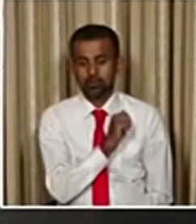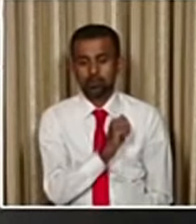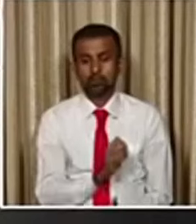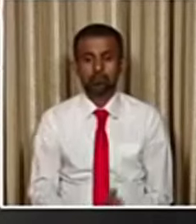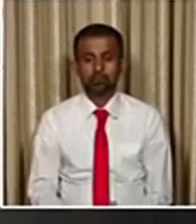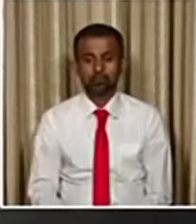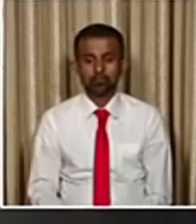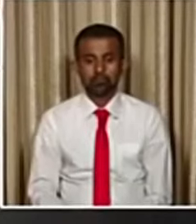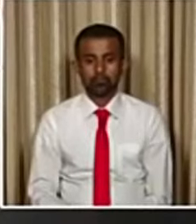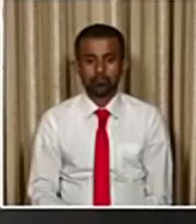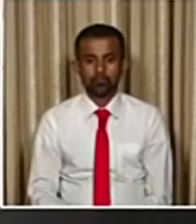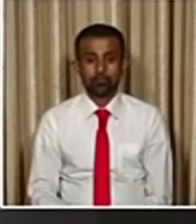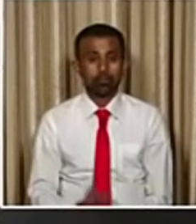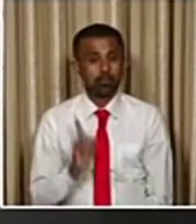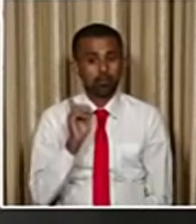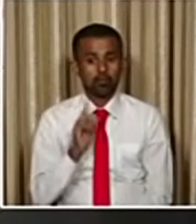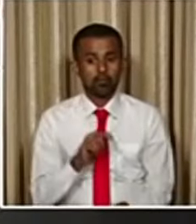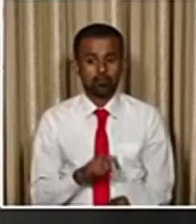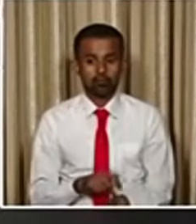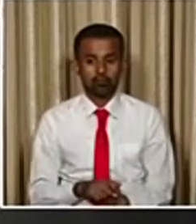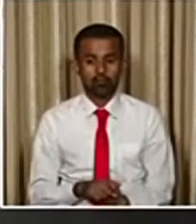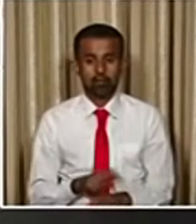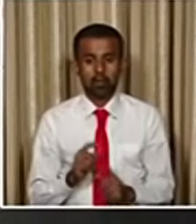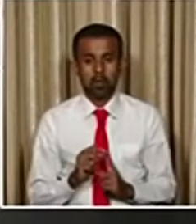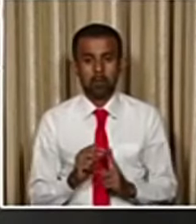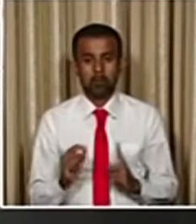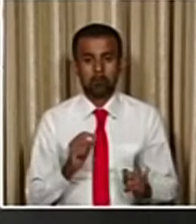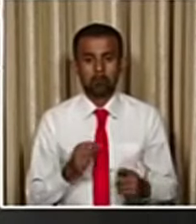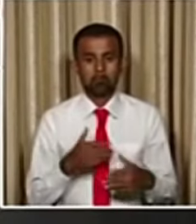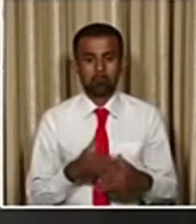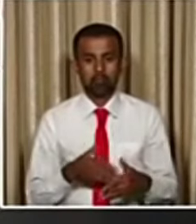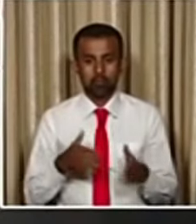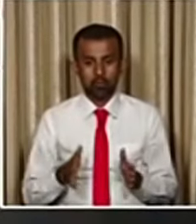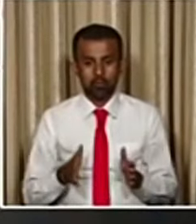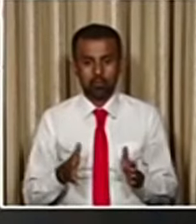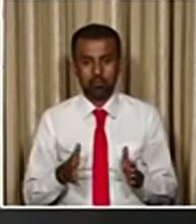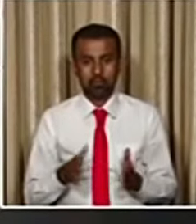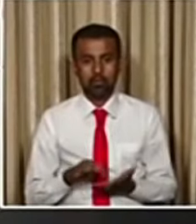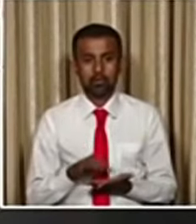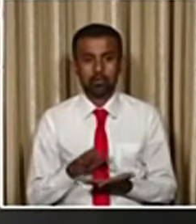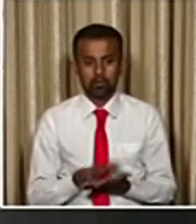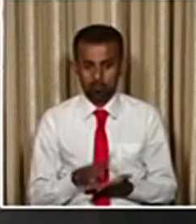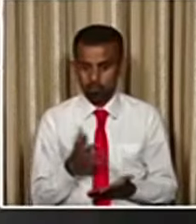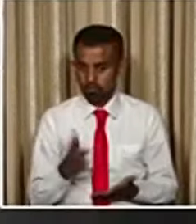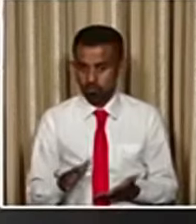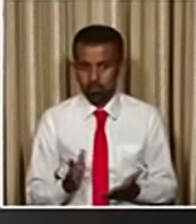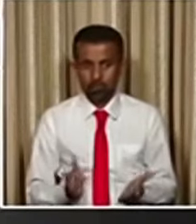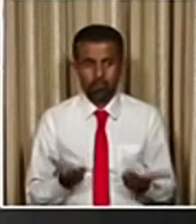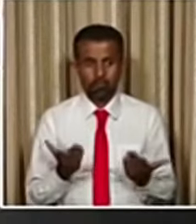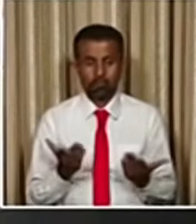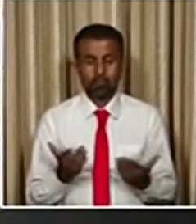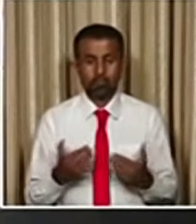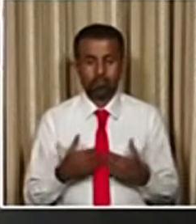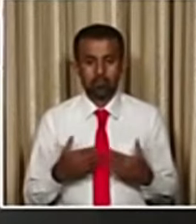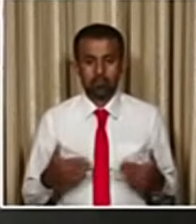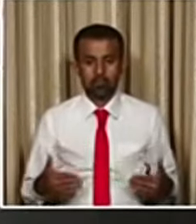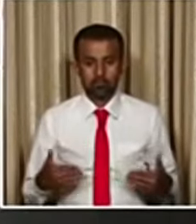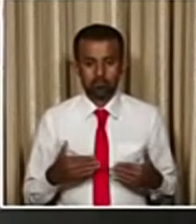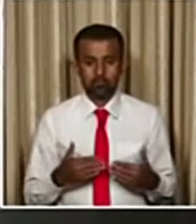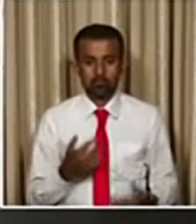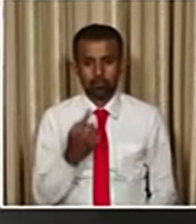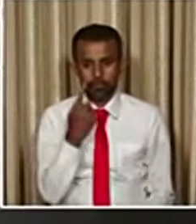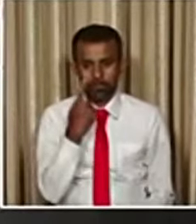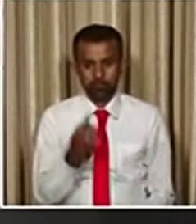ಎಪಿ ಅಪಿ ಏ ವಿಲಾವೇ ಇನ್ನೊಟ ಪಾರ್ಲಿಮೆಂಟ್ ಕ್ಯಾಬಿನೆಟ್ ತಮಾಯಿ ಮೇವ ತೀಂದು ಕಲ್ಲ ಮೇ ಕಲೆ ಅಪಿ ಅದಟ